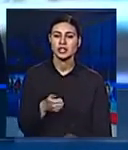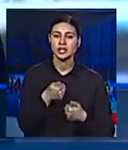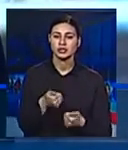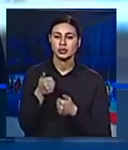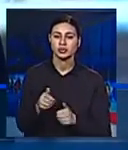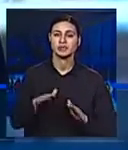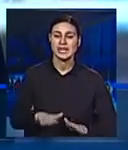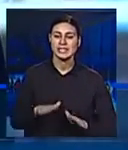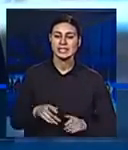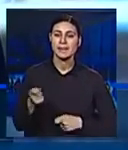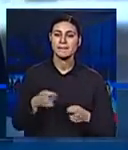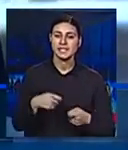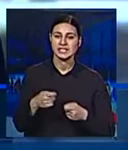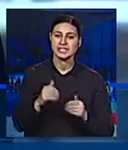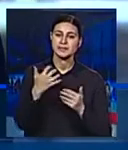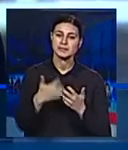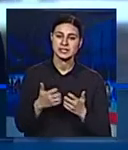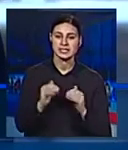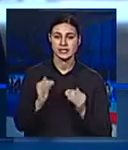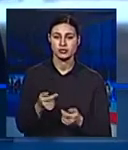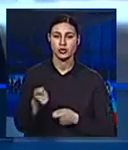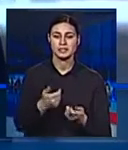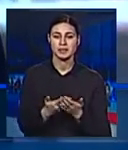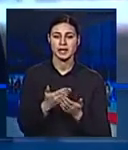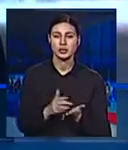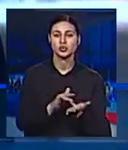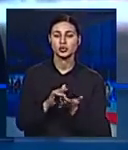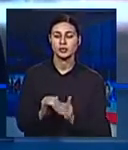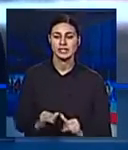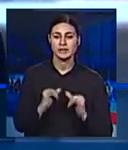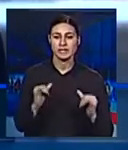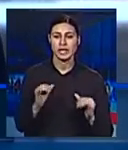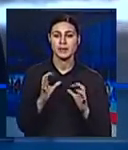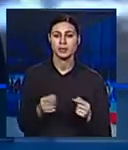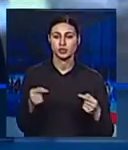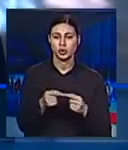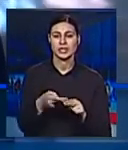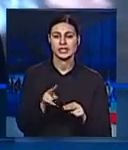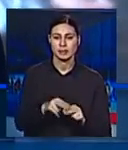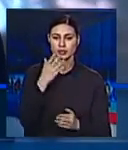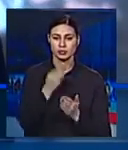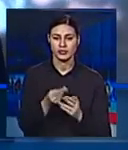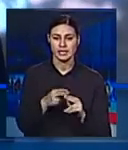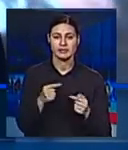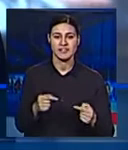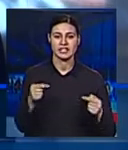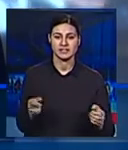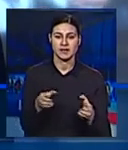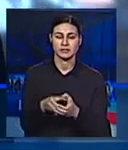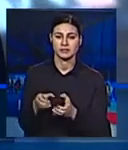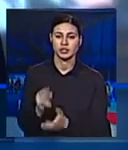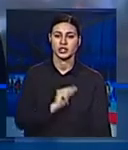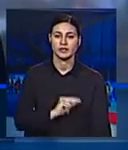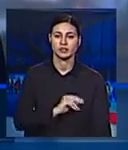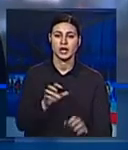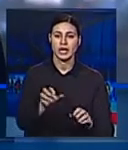ადგილზე ბიზნესის, მცირე და საშუალო ბიზნესის, მათ შორის ტურიზმის განვითარებას. სწორედ ამიტომ ჩვენ ამ სხვადასხვა კომპონენტებისაგან